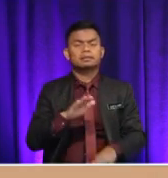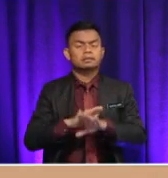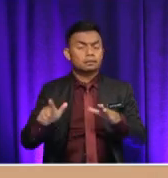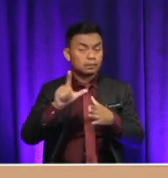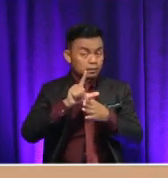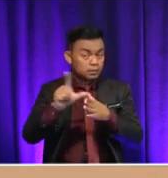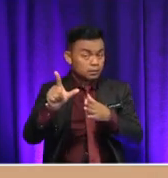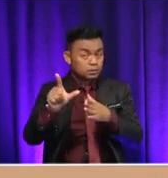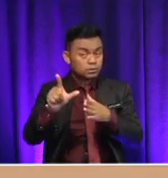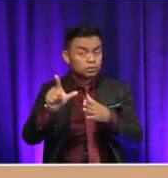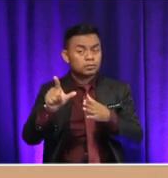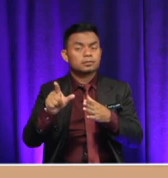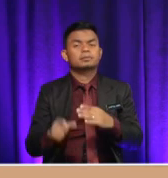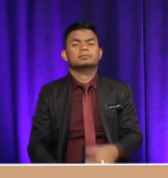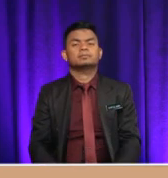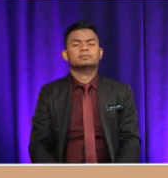air Daripada